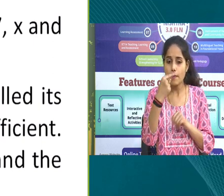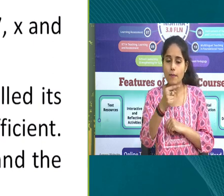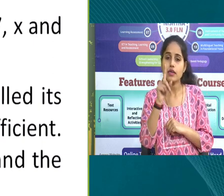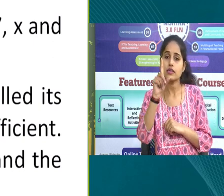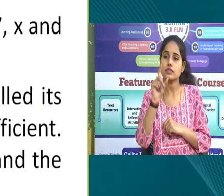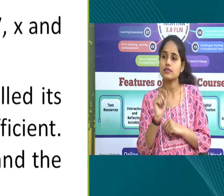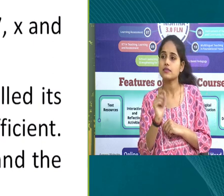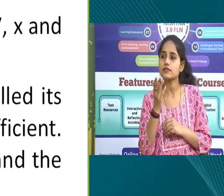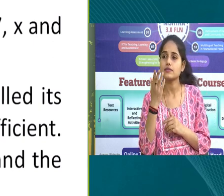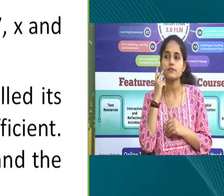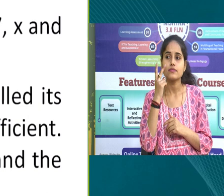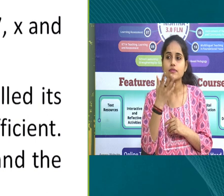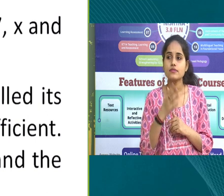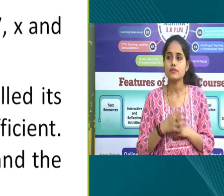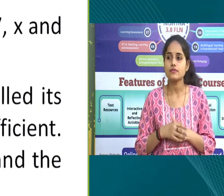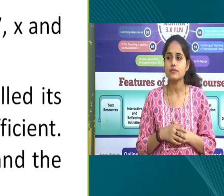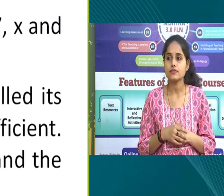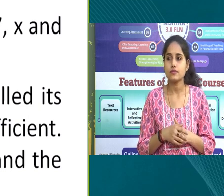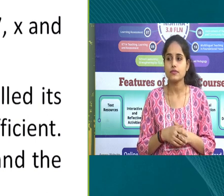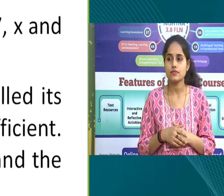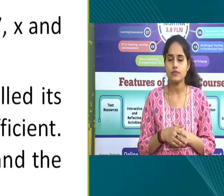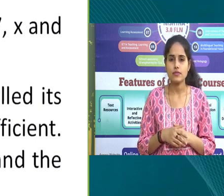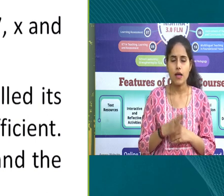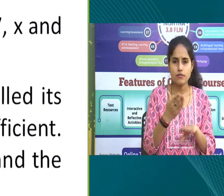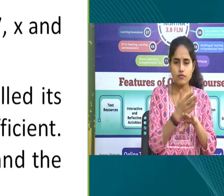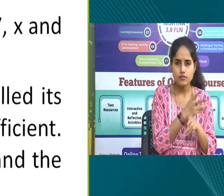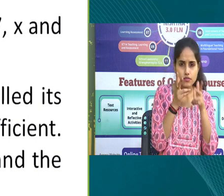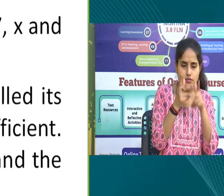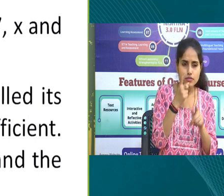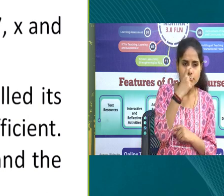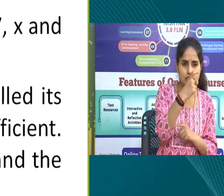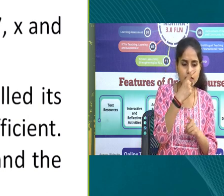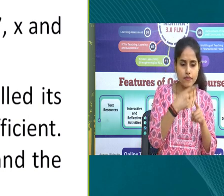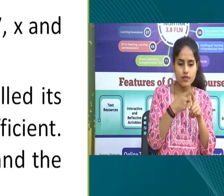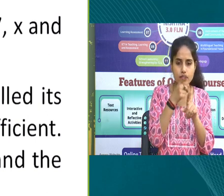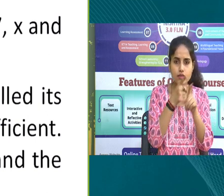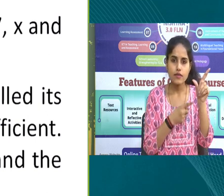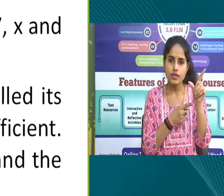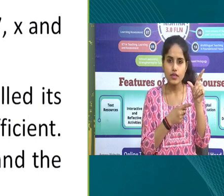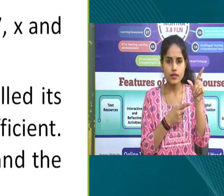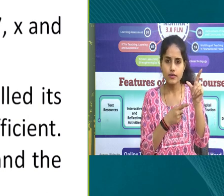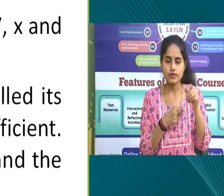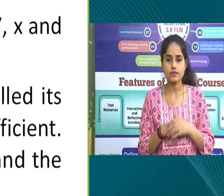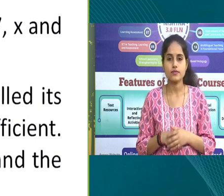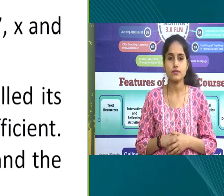जो इनके फैक्टर्स हैं फर्स्ट टर्म में देखेंगे तो 7 एक्स एंड ए है